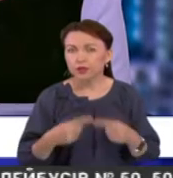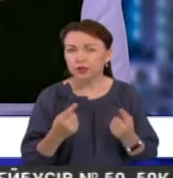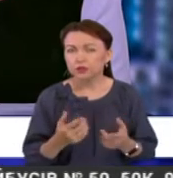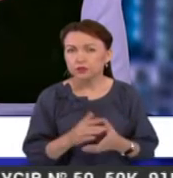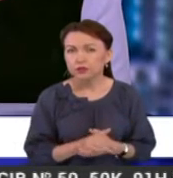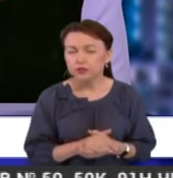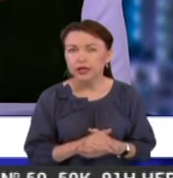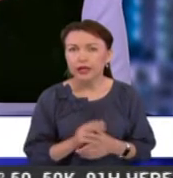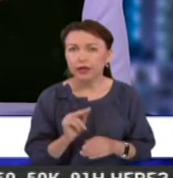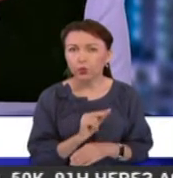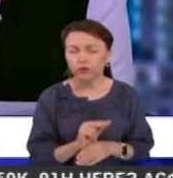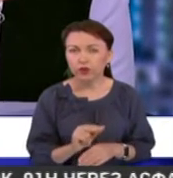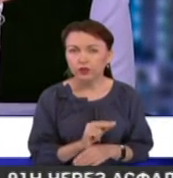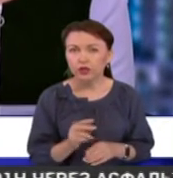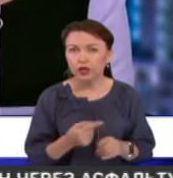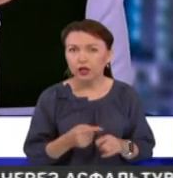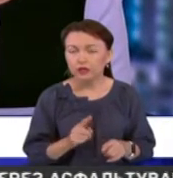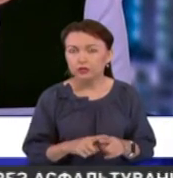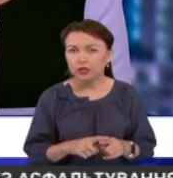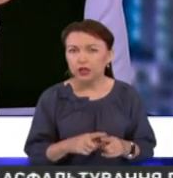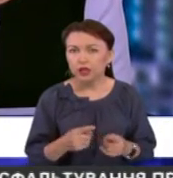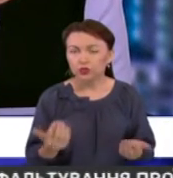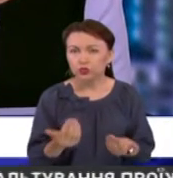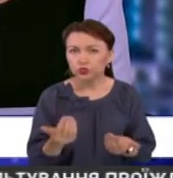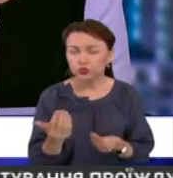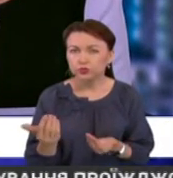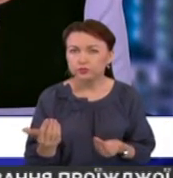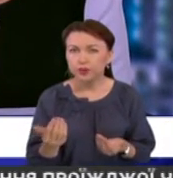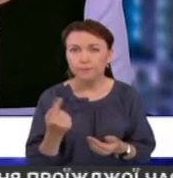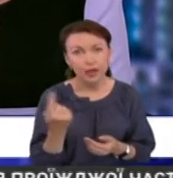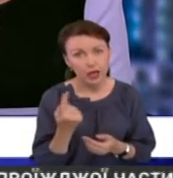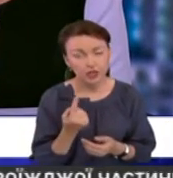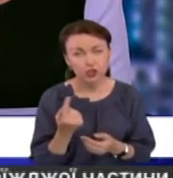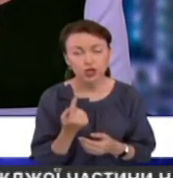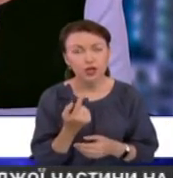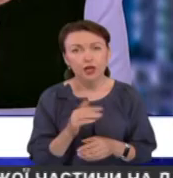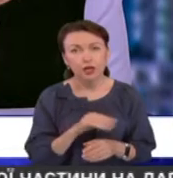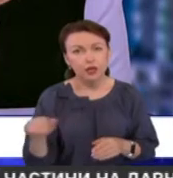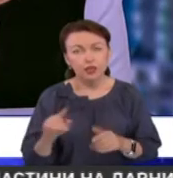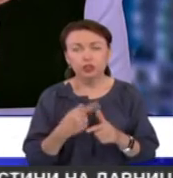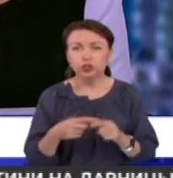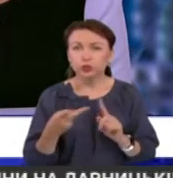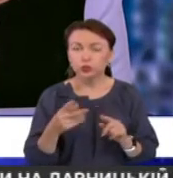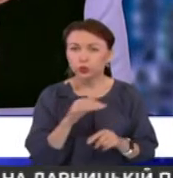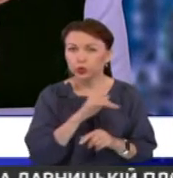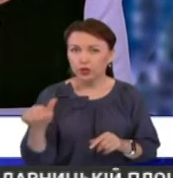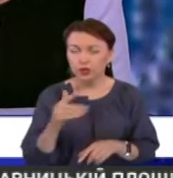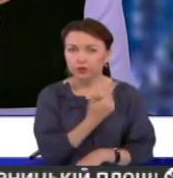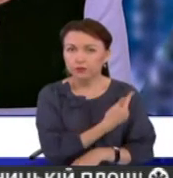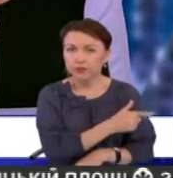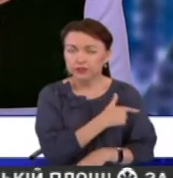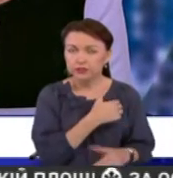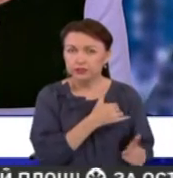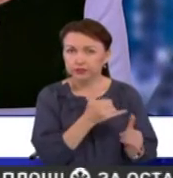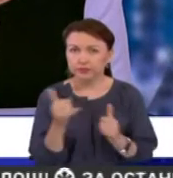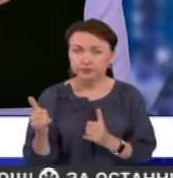санітарного лікування, це все-таки належить більше до першої ланки чи до другої, тому що там теж